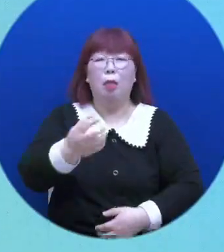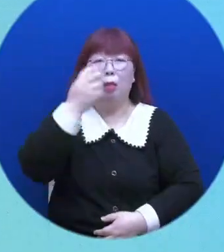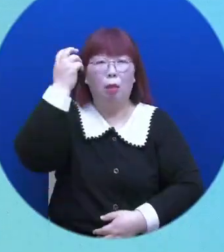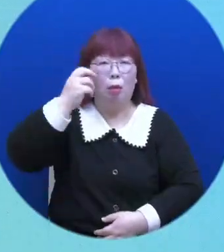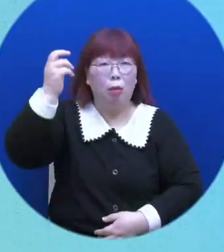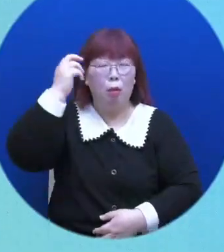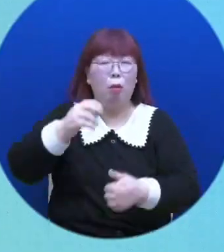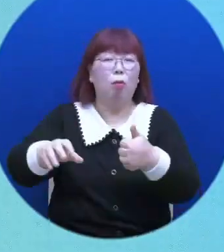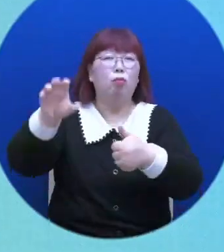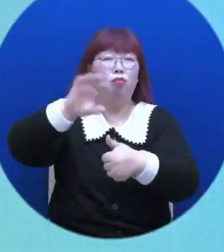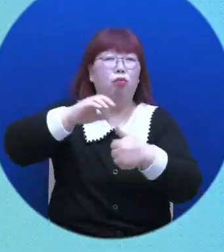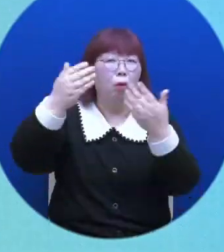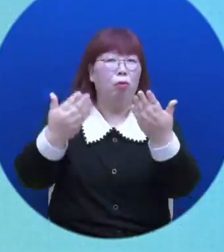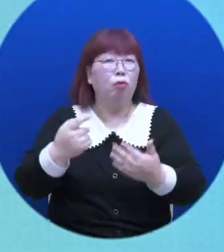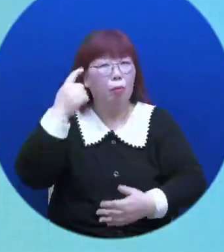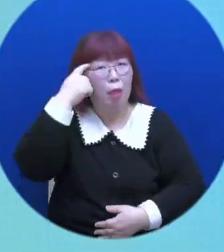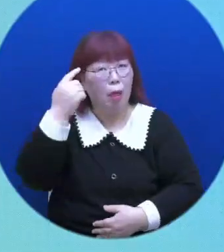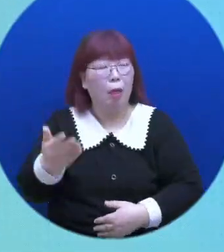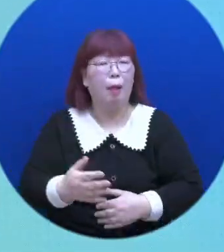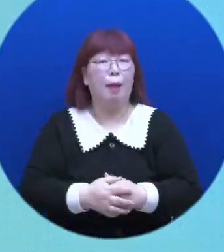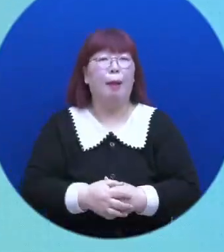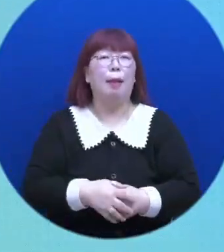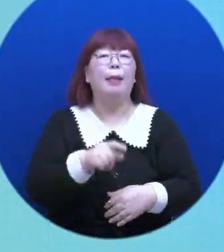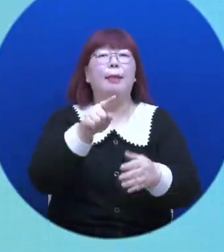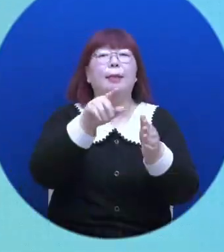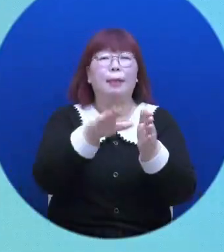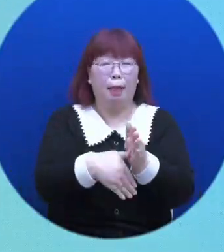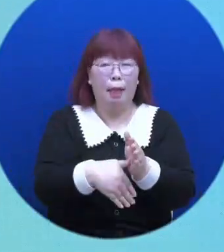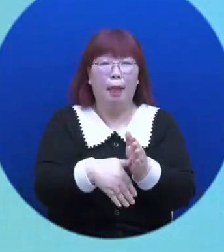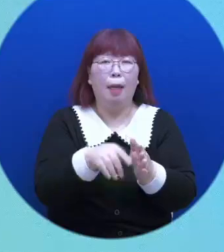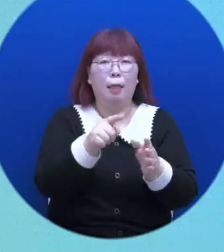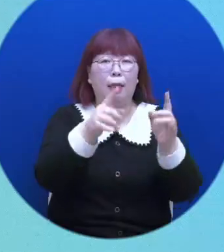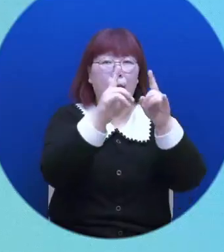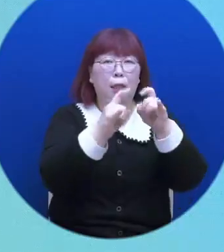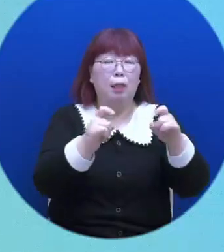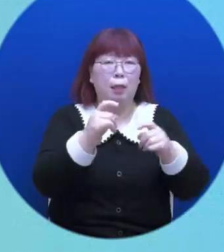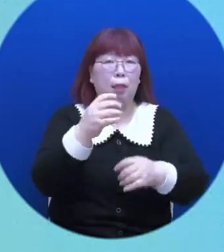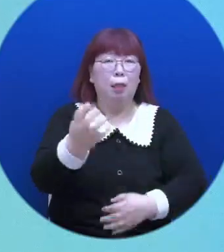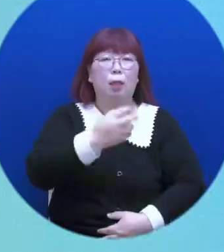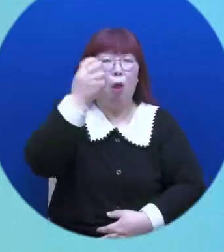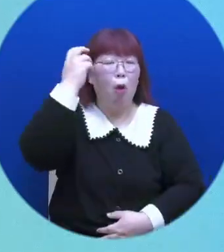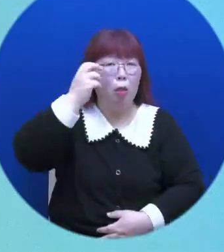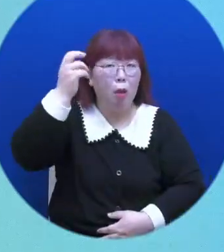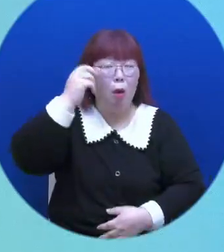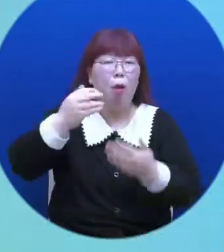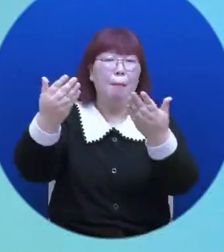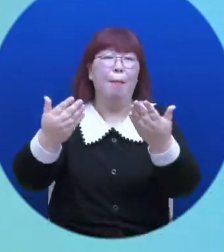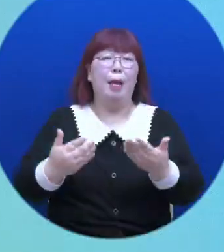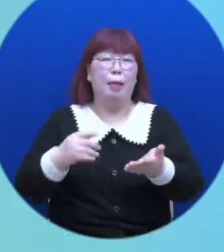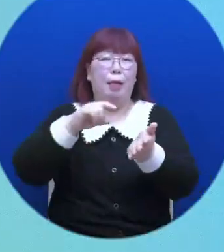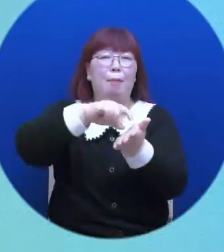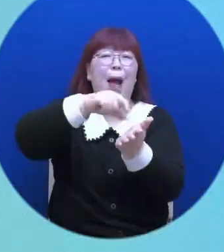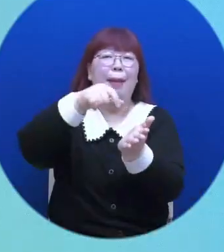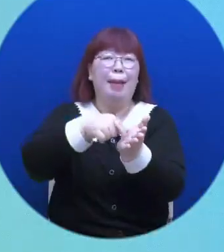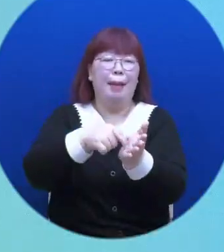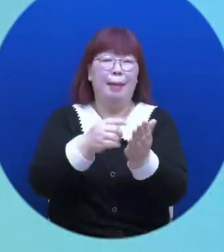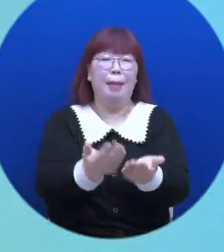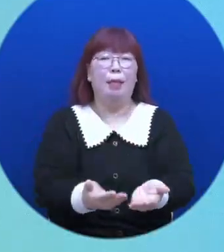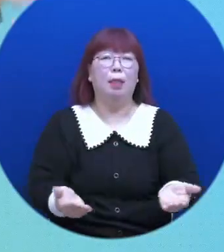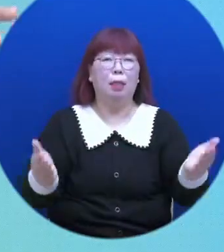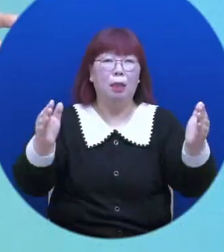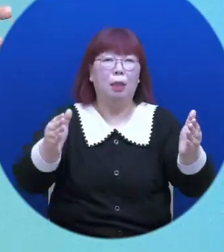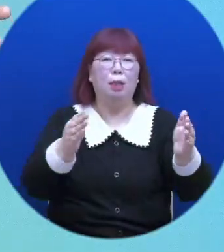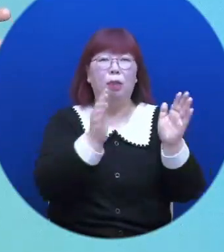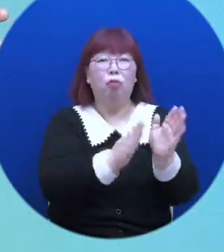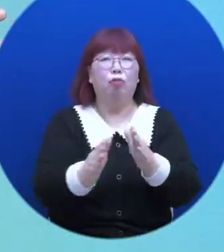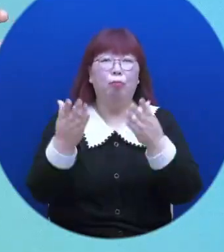거예요. 단 하나잖아요. 그때 그 성령을 받을 만한 뭐다? 그릇이